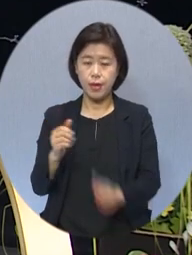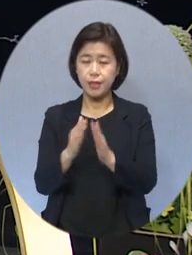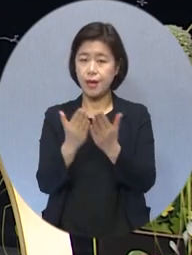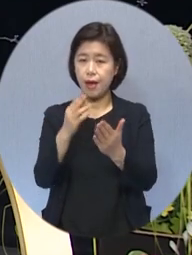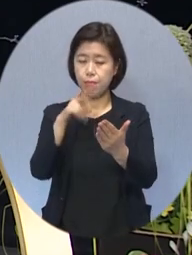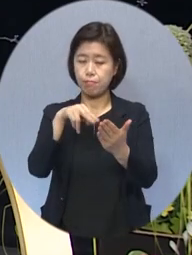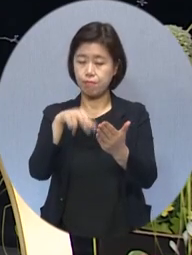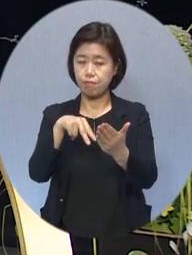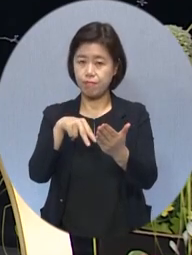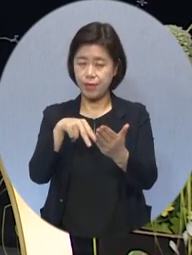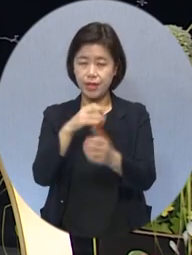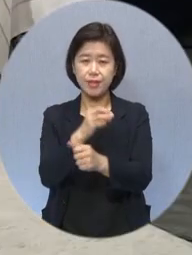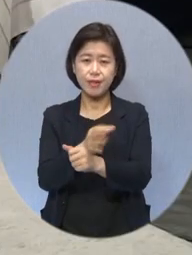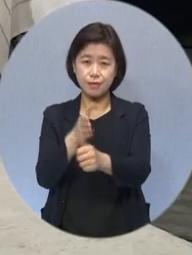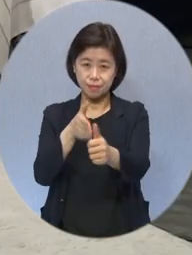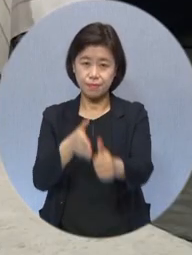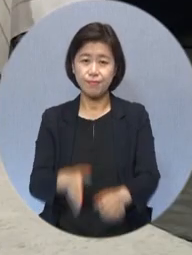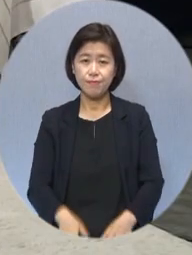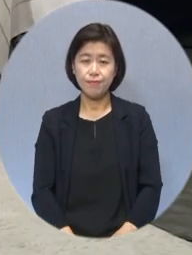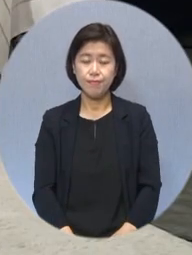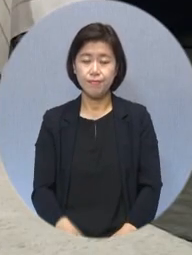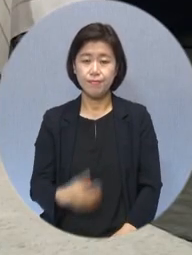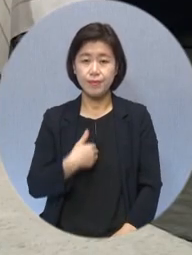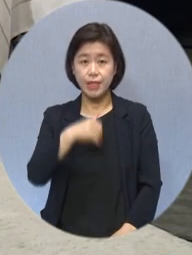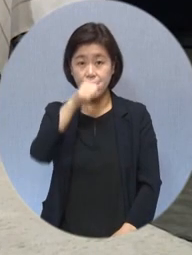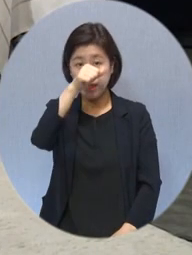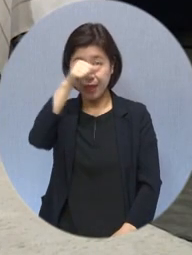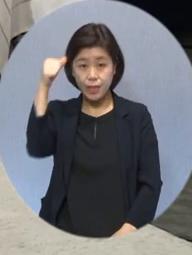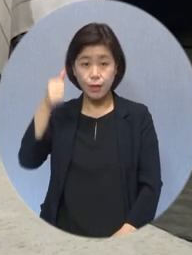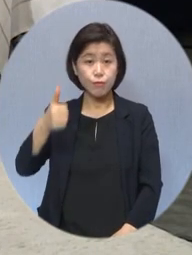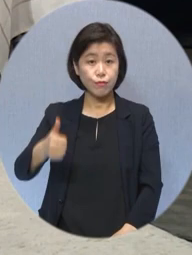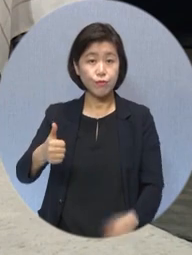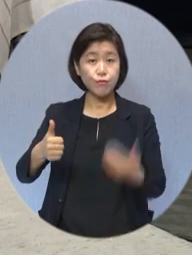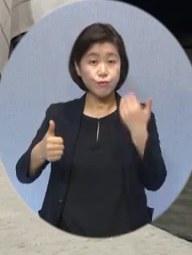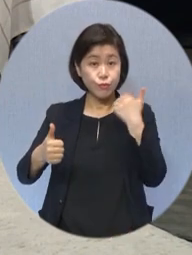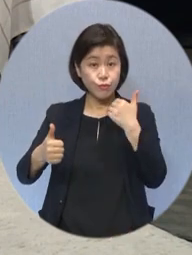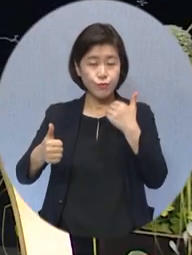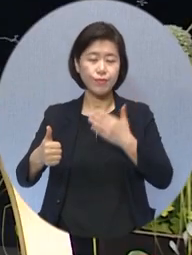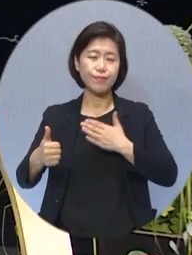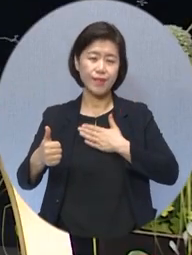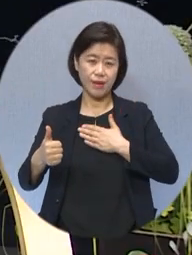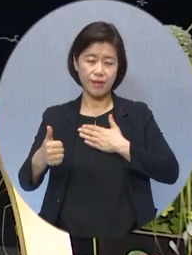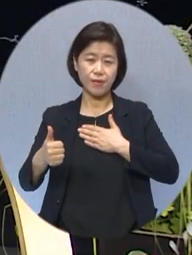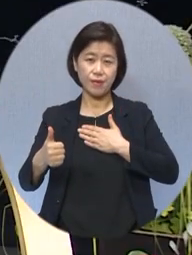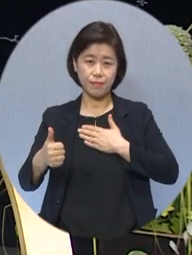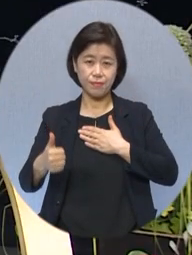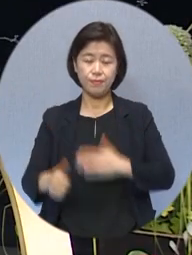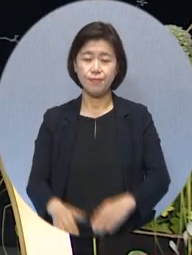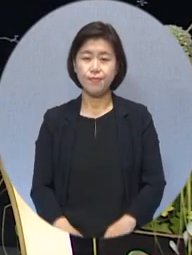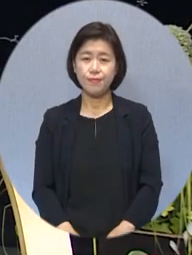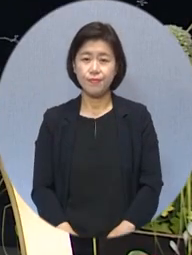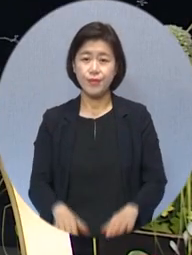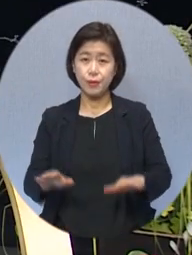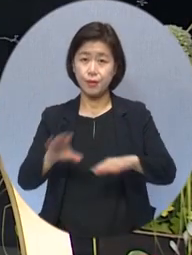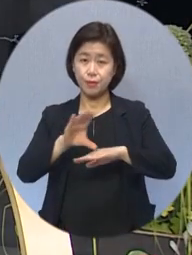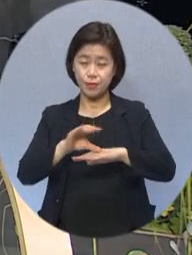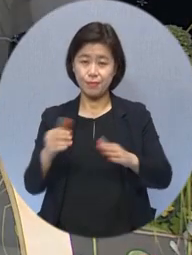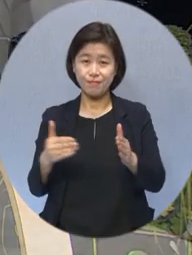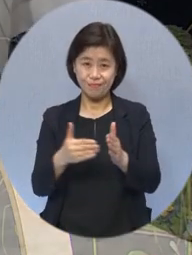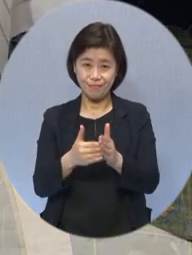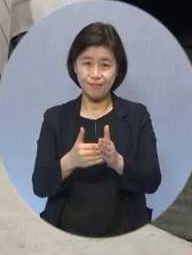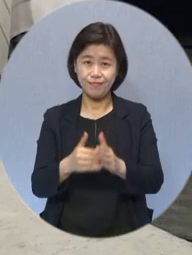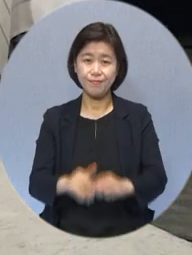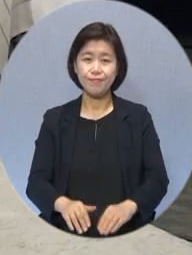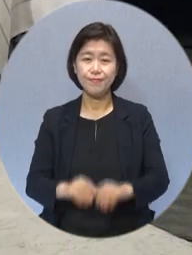되어보는 것은 어떨까요? 내 인생의 주어는 나이니까요. 차주일과 동행시간이었습니다.